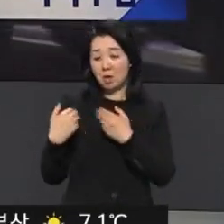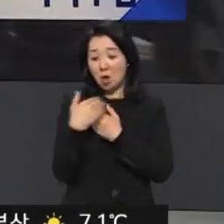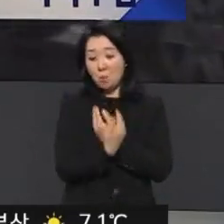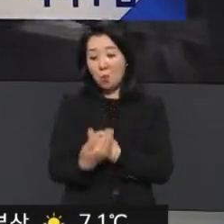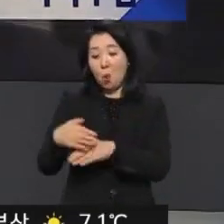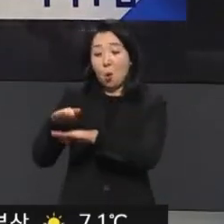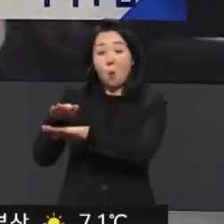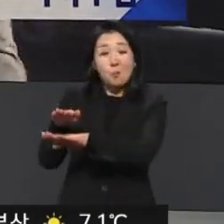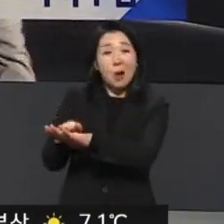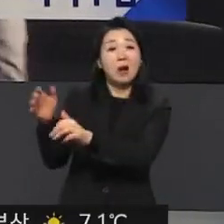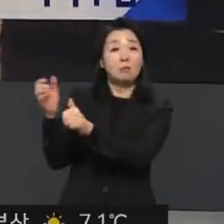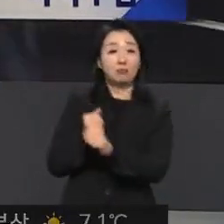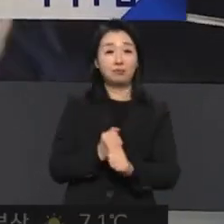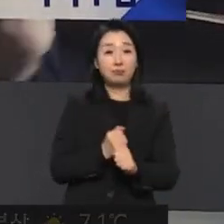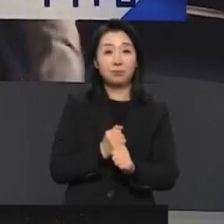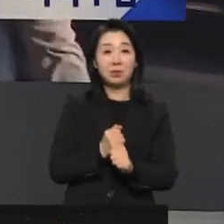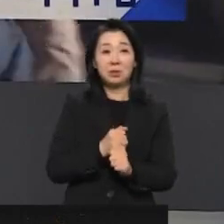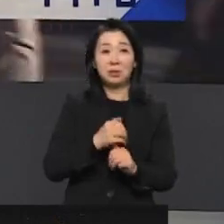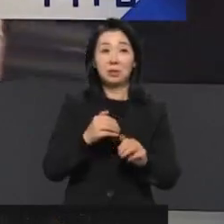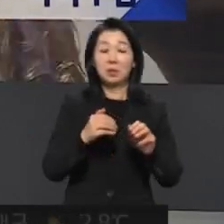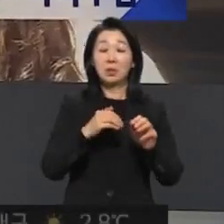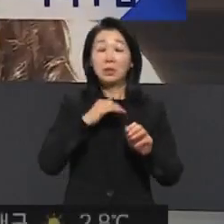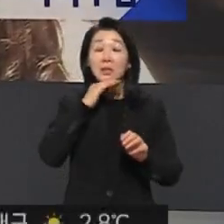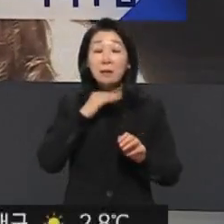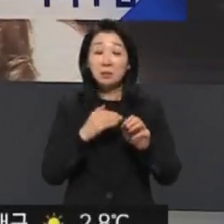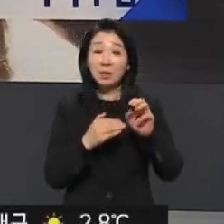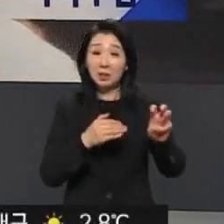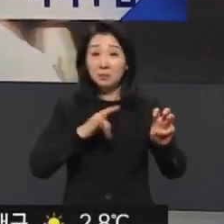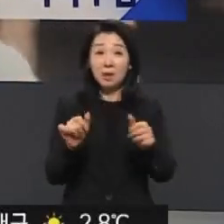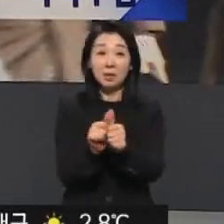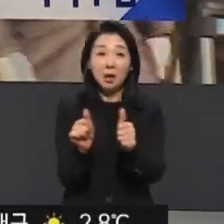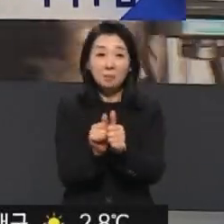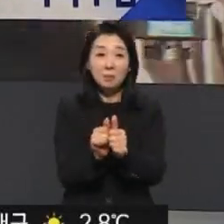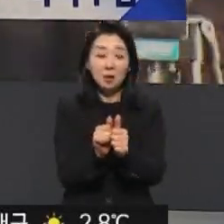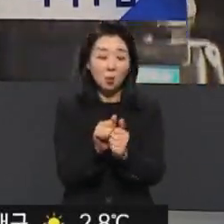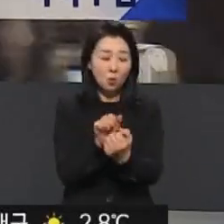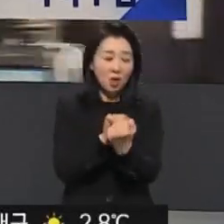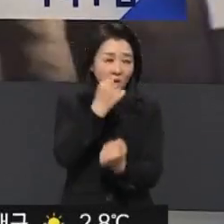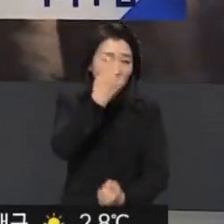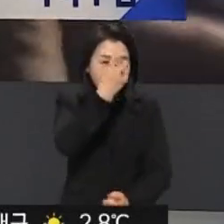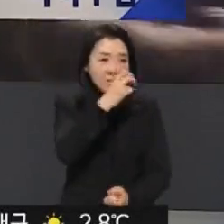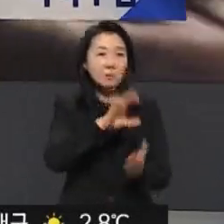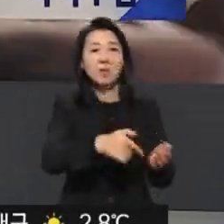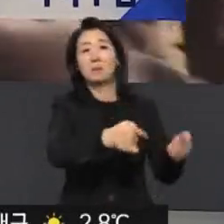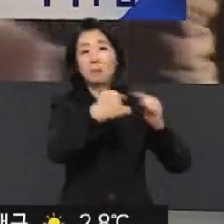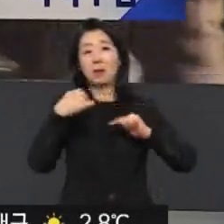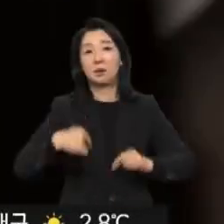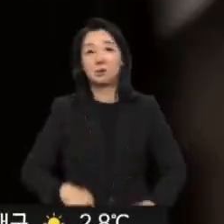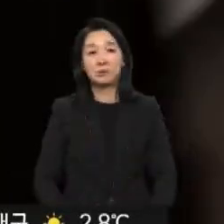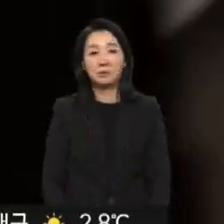숨겼다가 붙잡혔죠. 이 30대 남성 A씨가 오늘 영장실질심사에 출석했습니다.